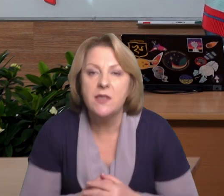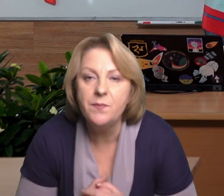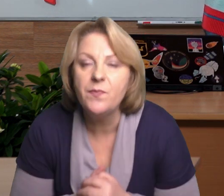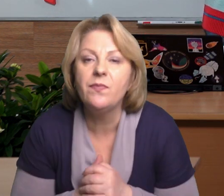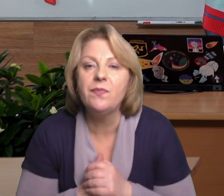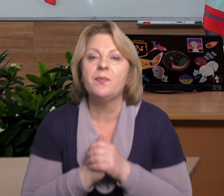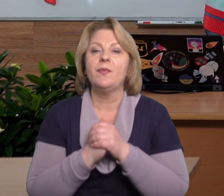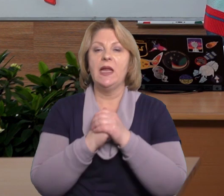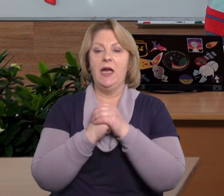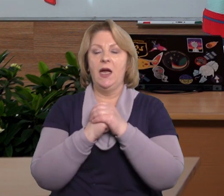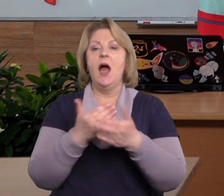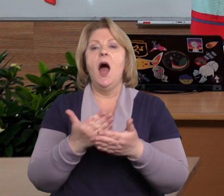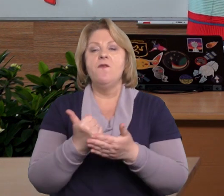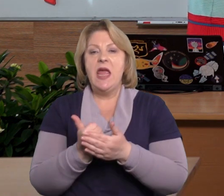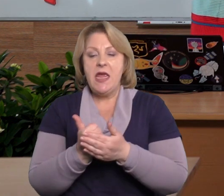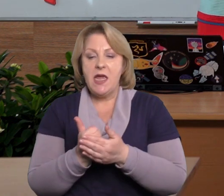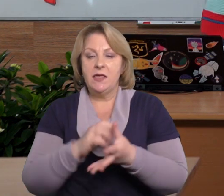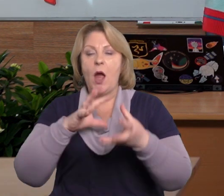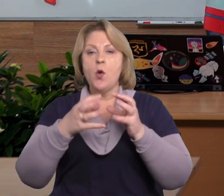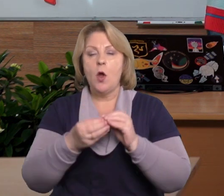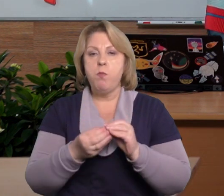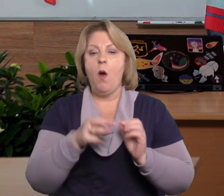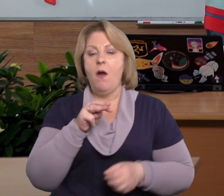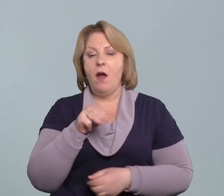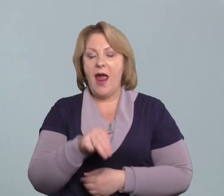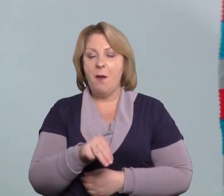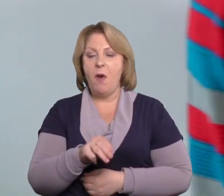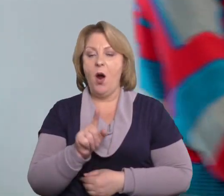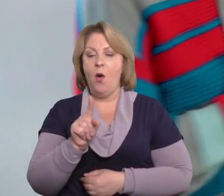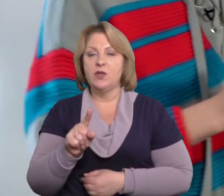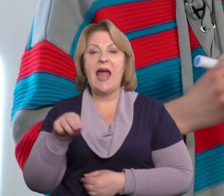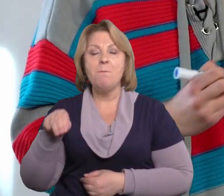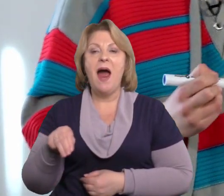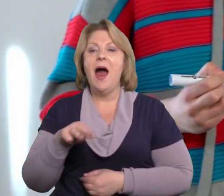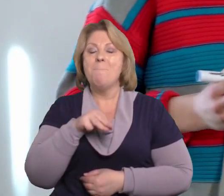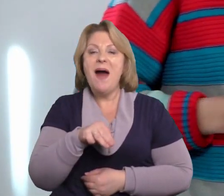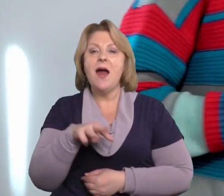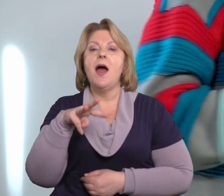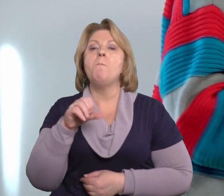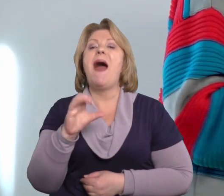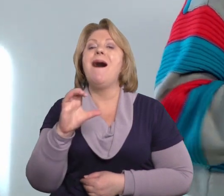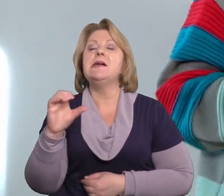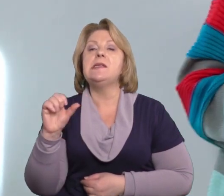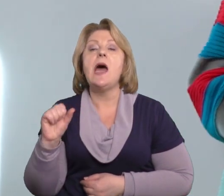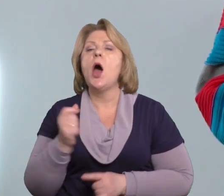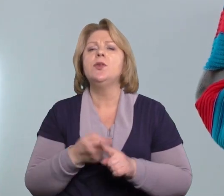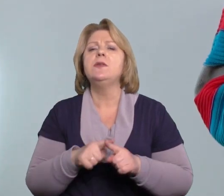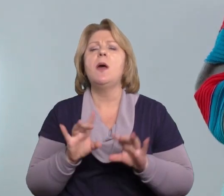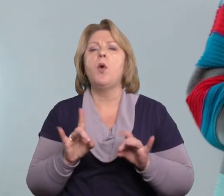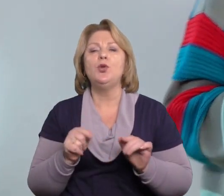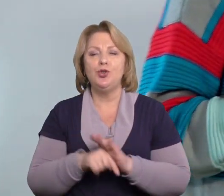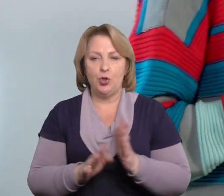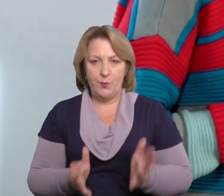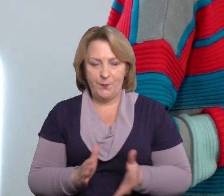від добутку М1 на М2. Маса одного тіла на масу другого. Що це пояснює?